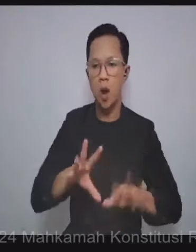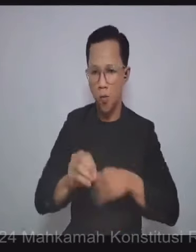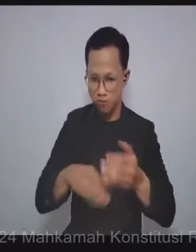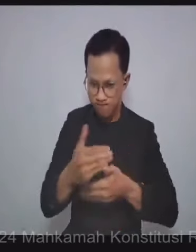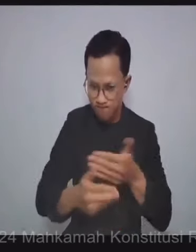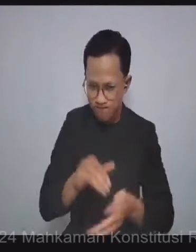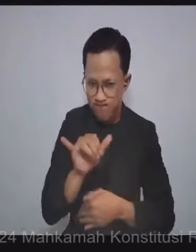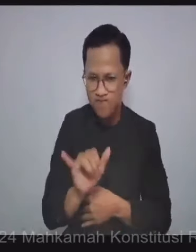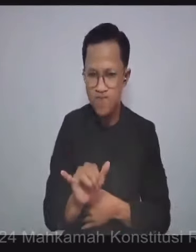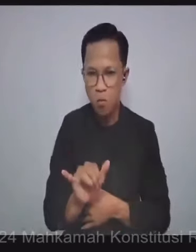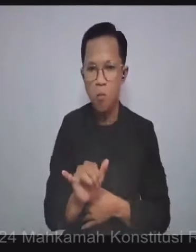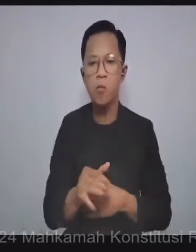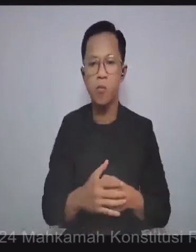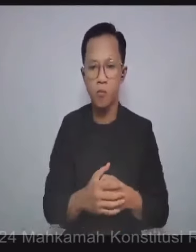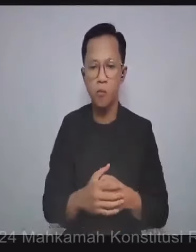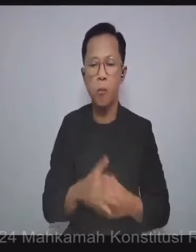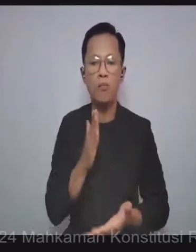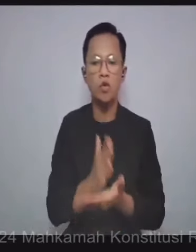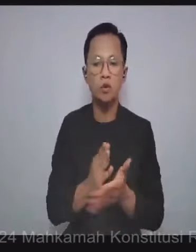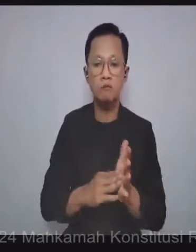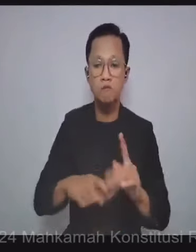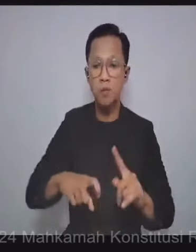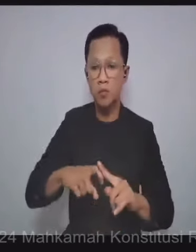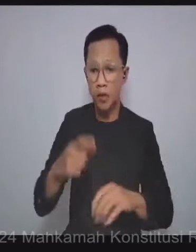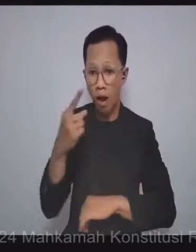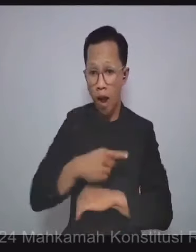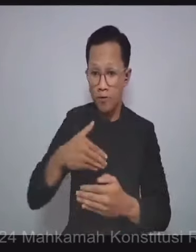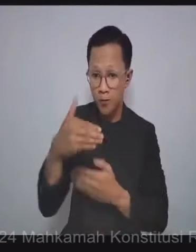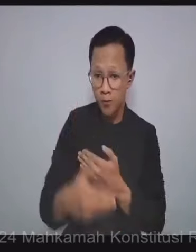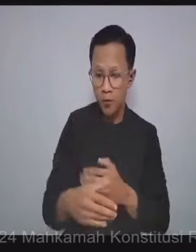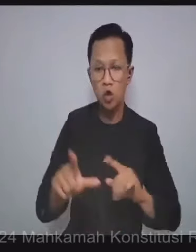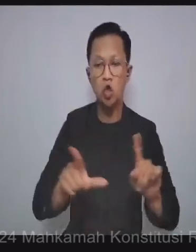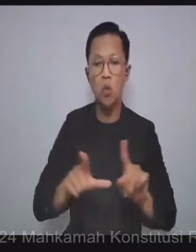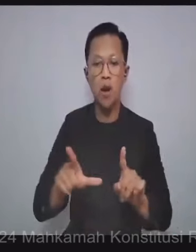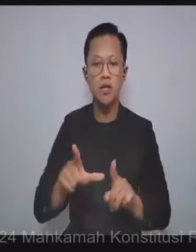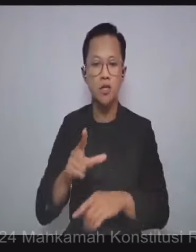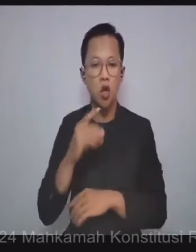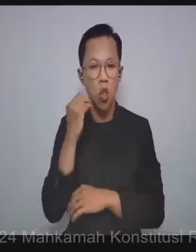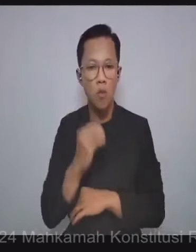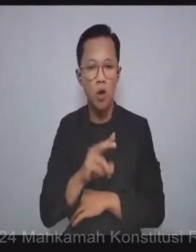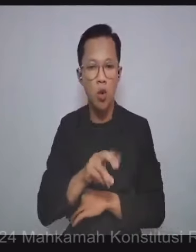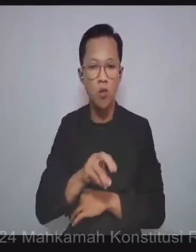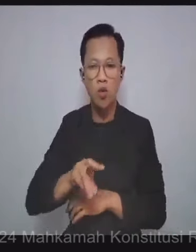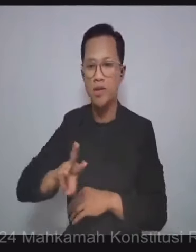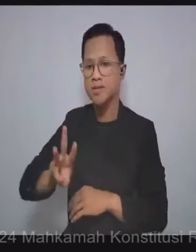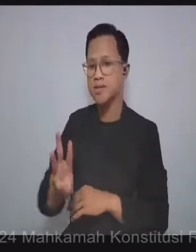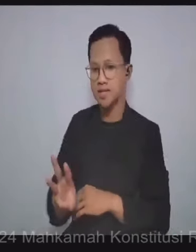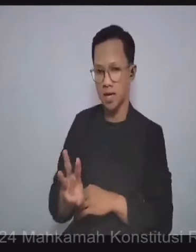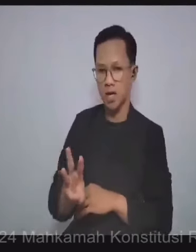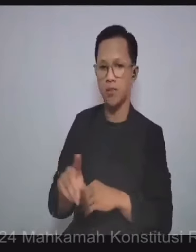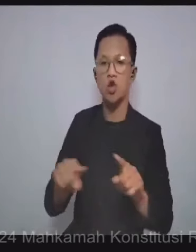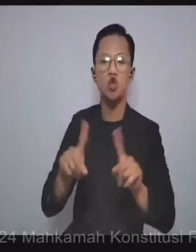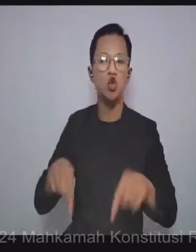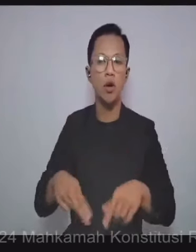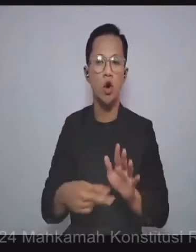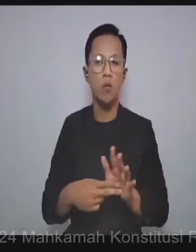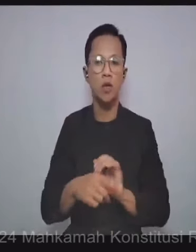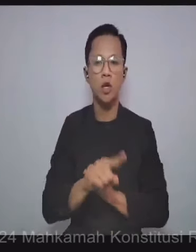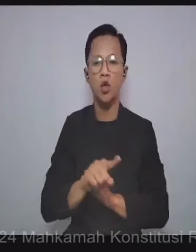902023 aku termohon pada hari berikutnya yaitu tanggal 17 Oktober 2023 telah mengirimkan surat nomor